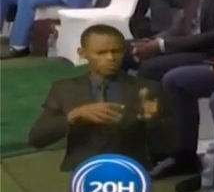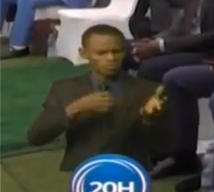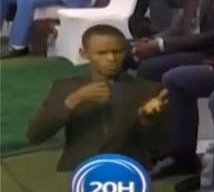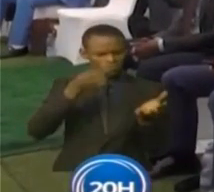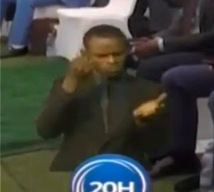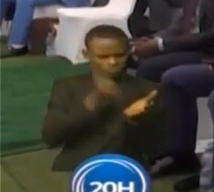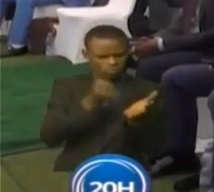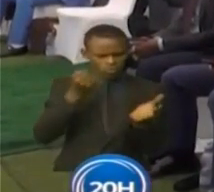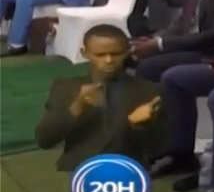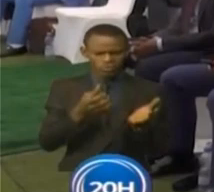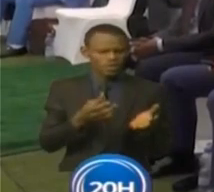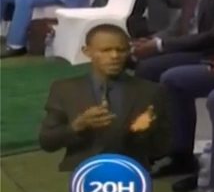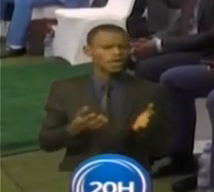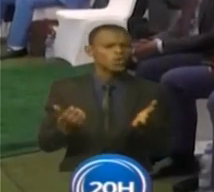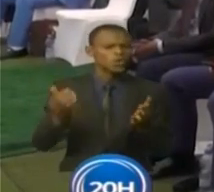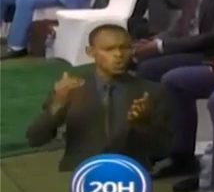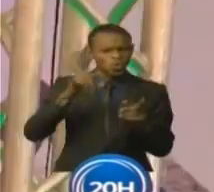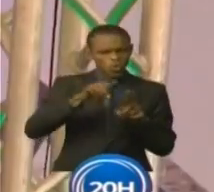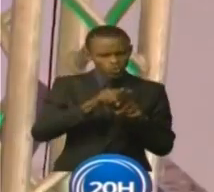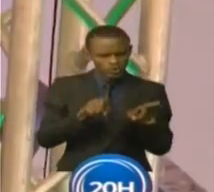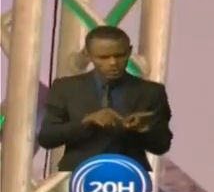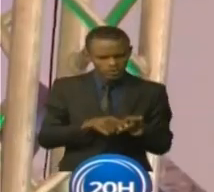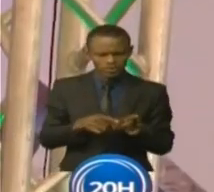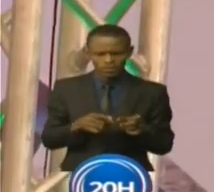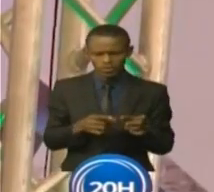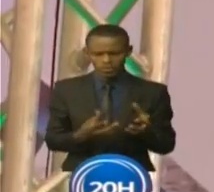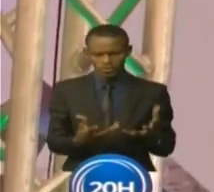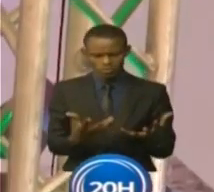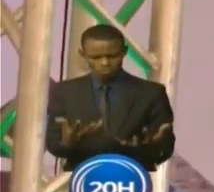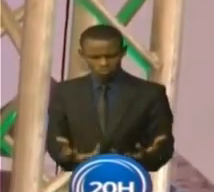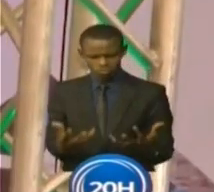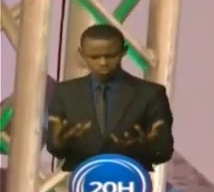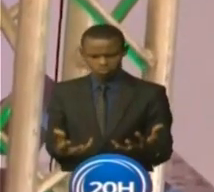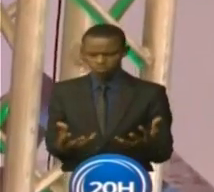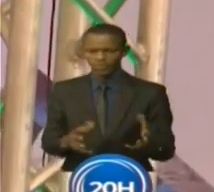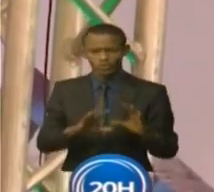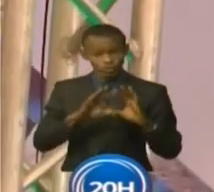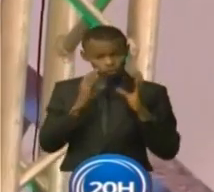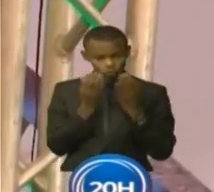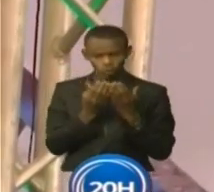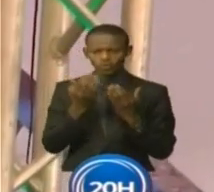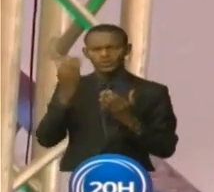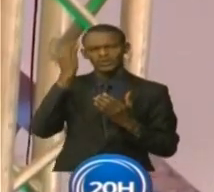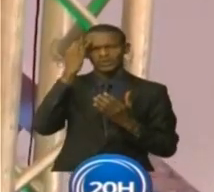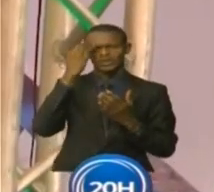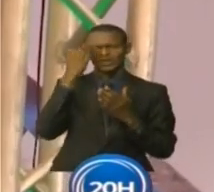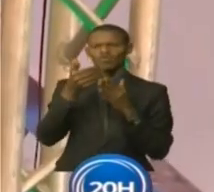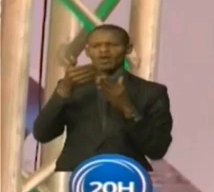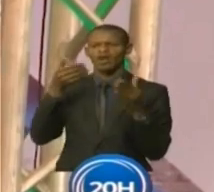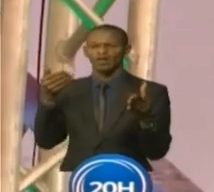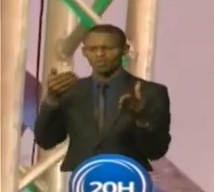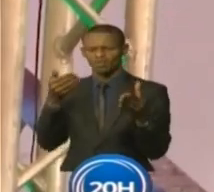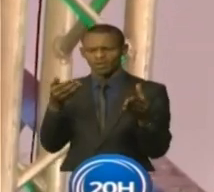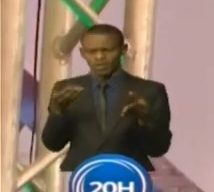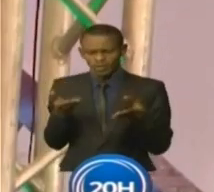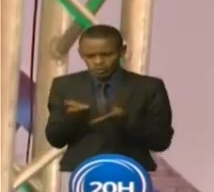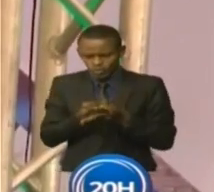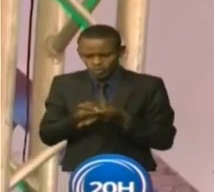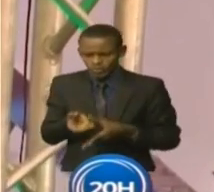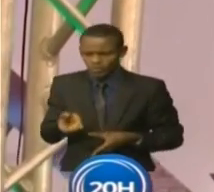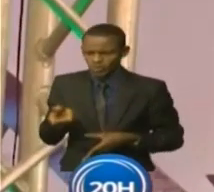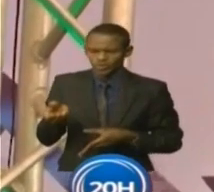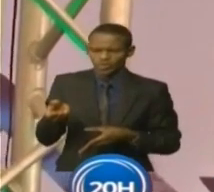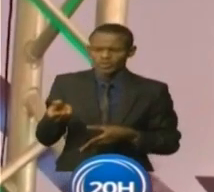composant de son produit, la teneur, le poids, les taux d'humidité, tous les éléments qui vont l'aider au niveau du prix pour qu'il